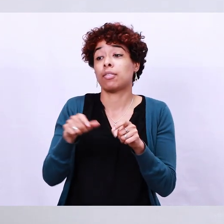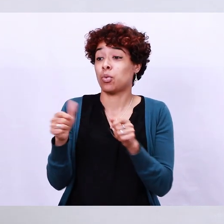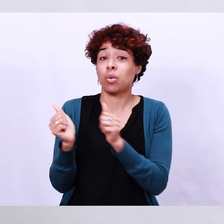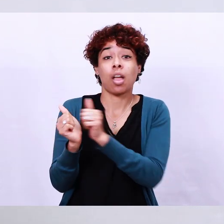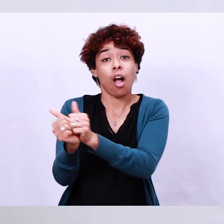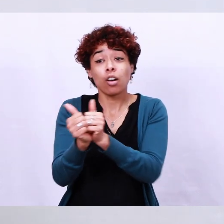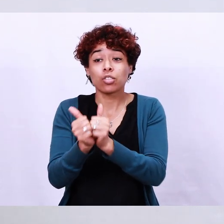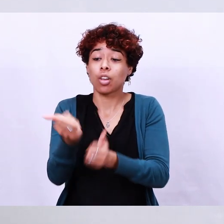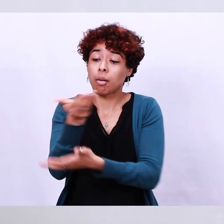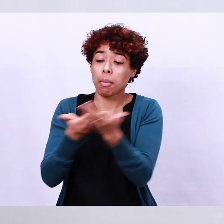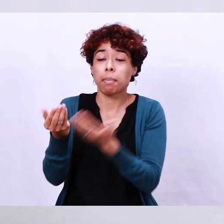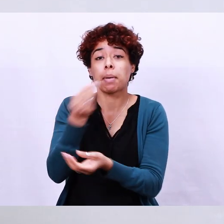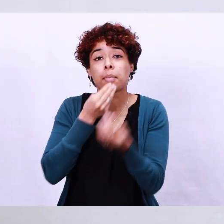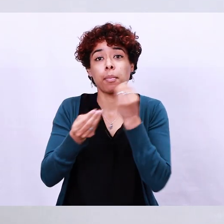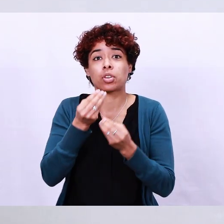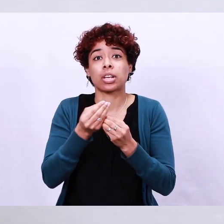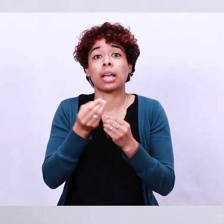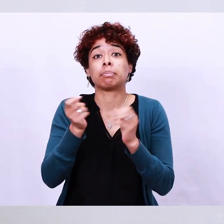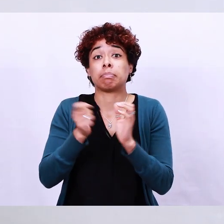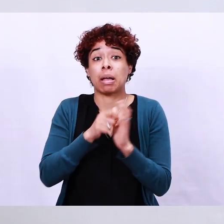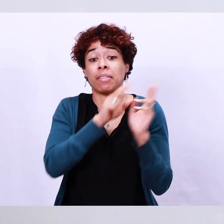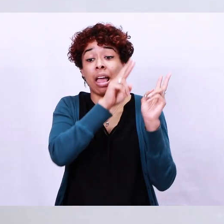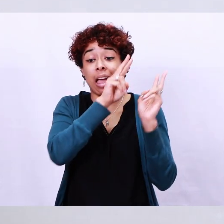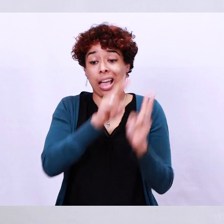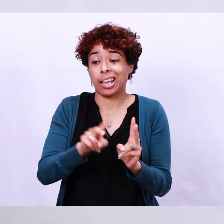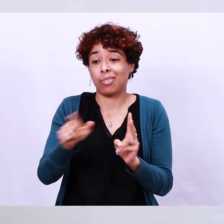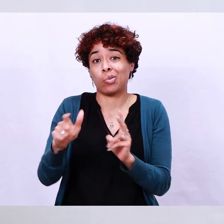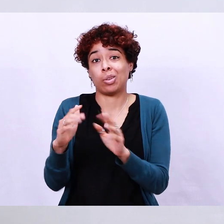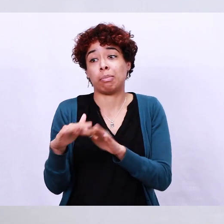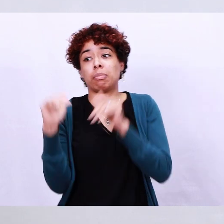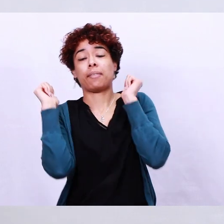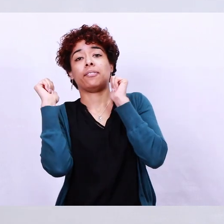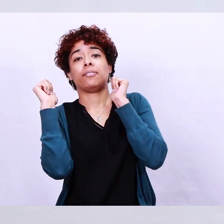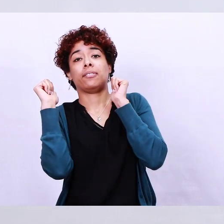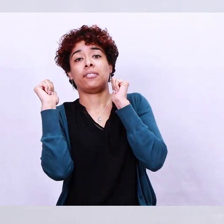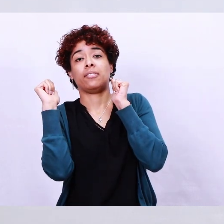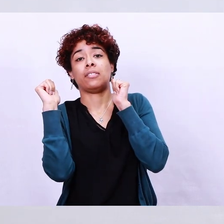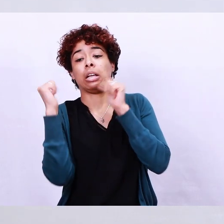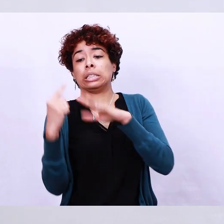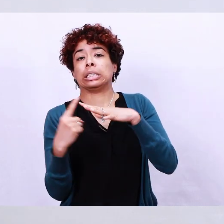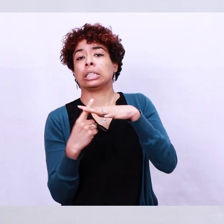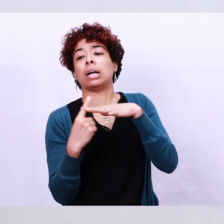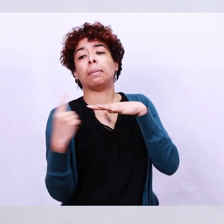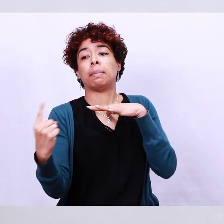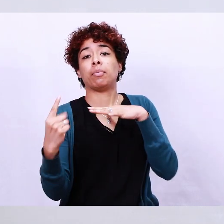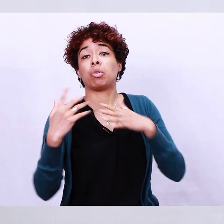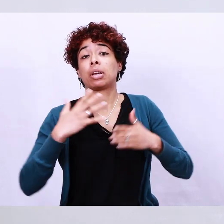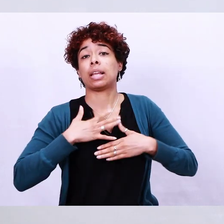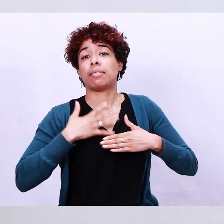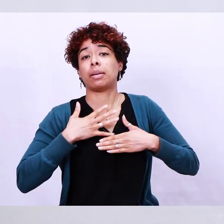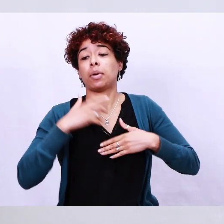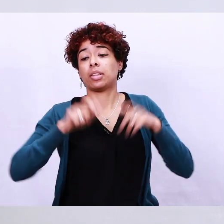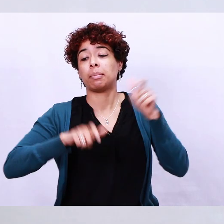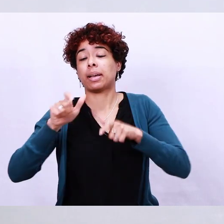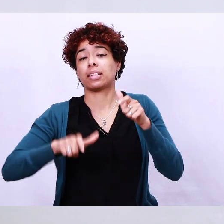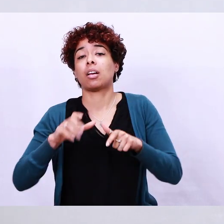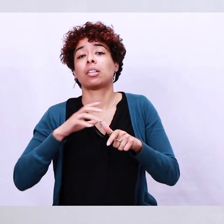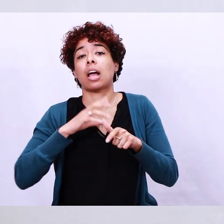les païens. Et quand elles furent venues, il s'esquiva, se tint à l'écart, par crainte des